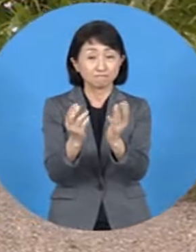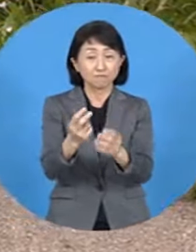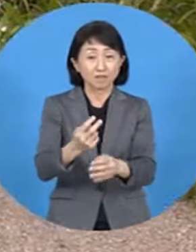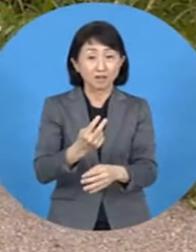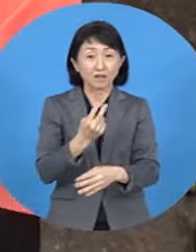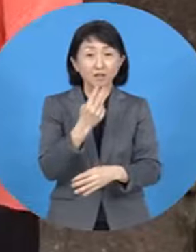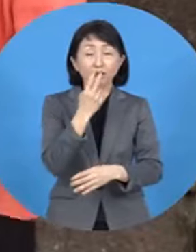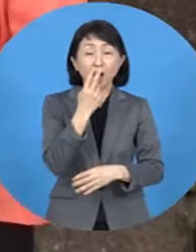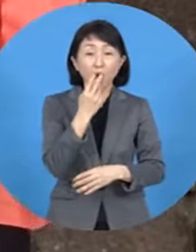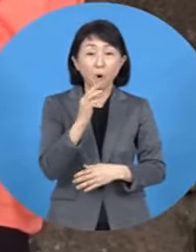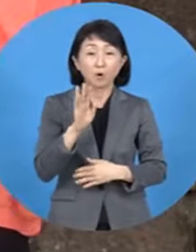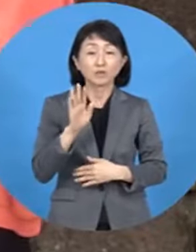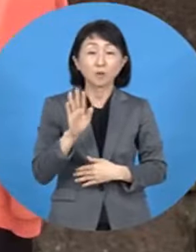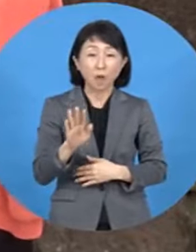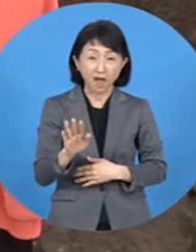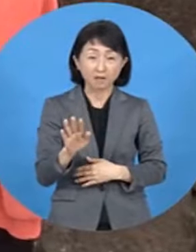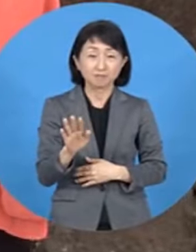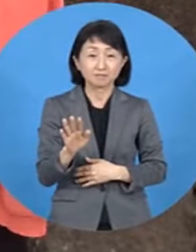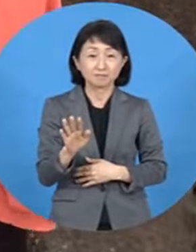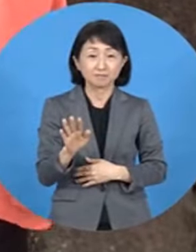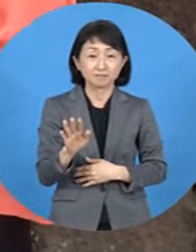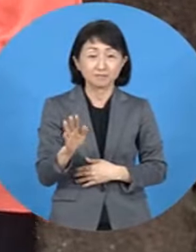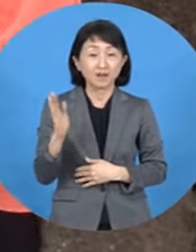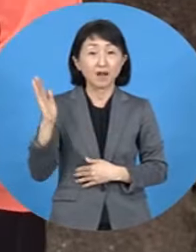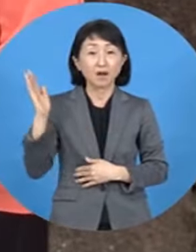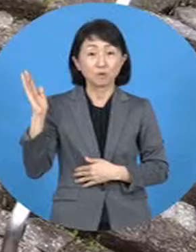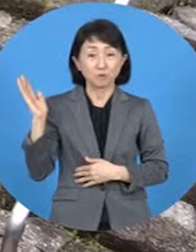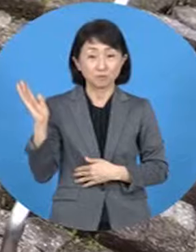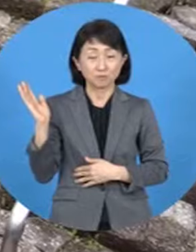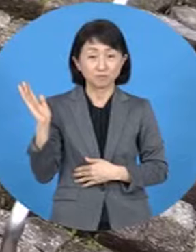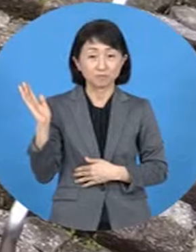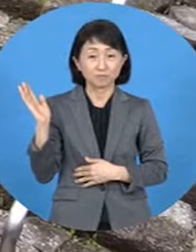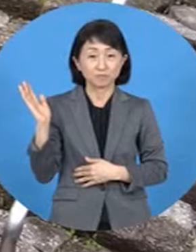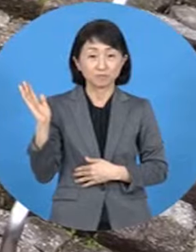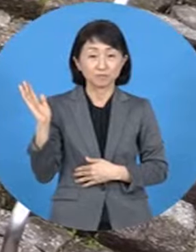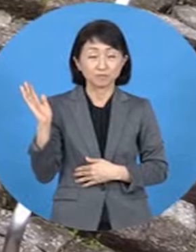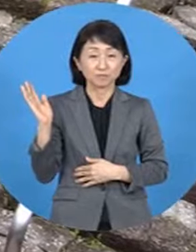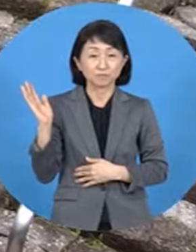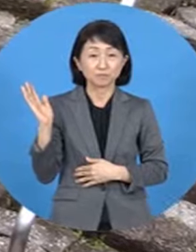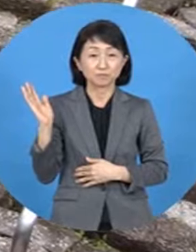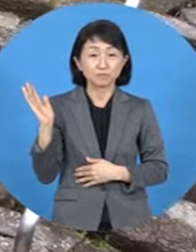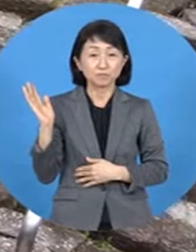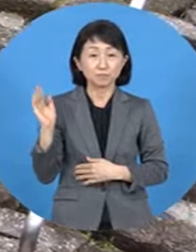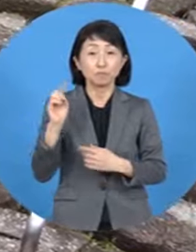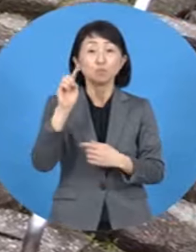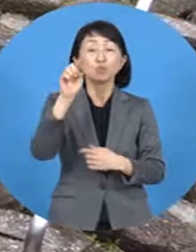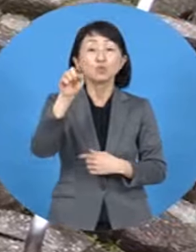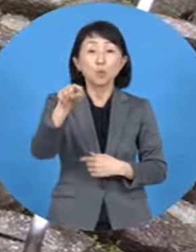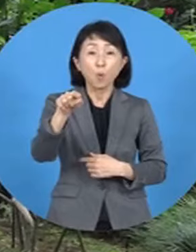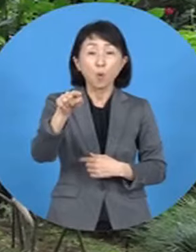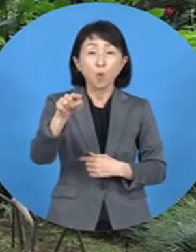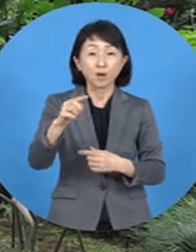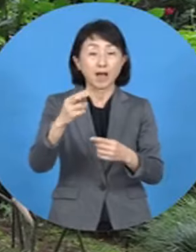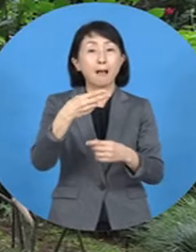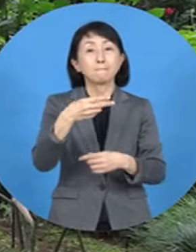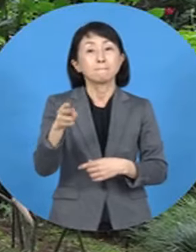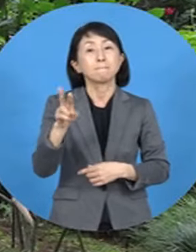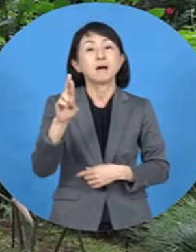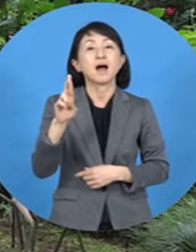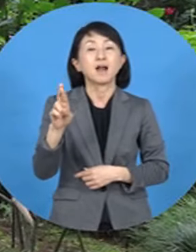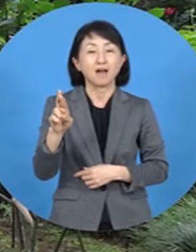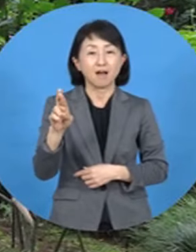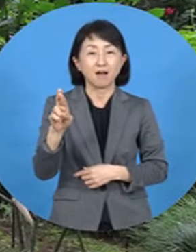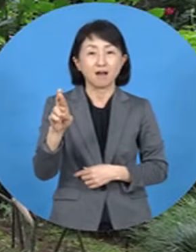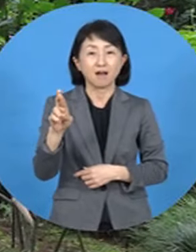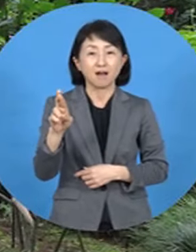。 さあ、こちらはどんなエリアですか。 はい、ここ見ての通りバラが植わっているバラ園なんですけれども、はい、ち